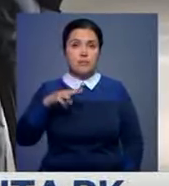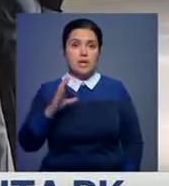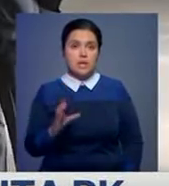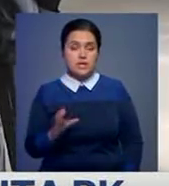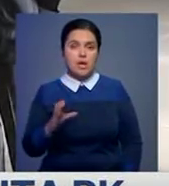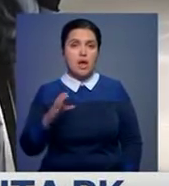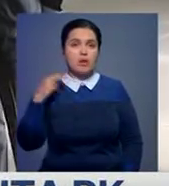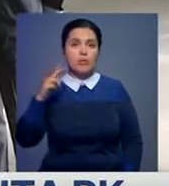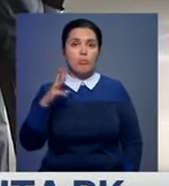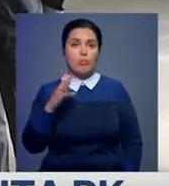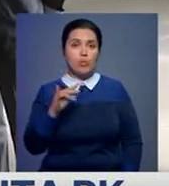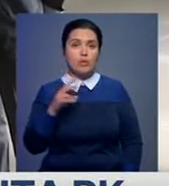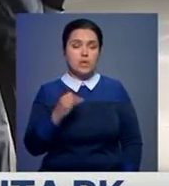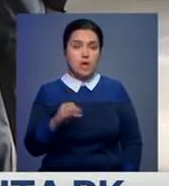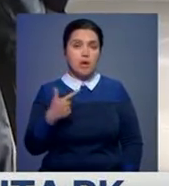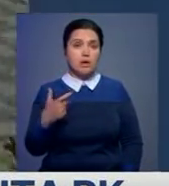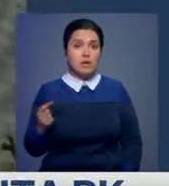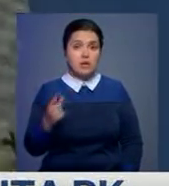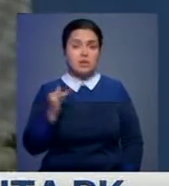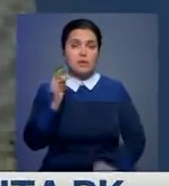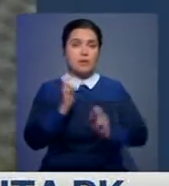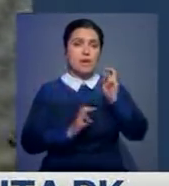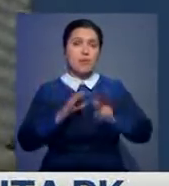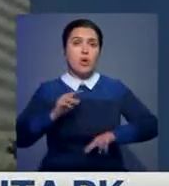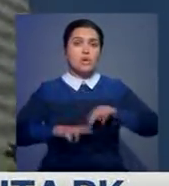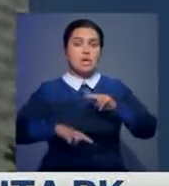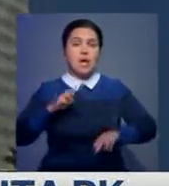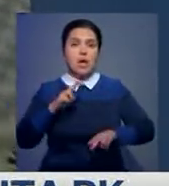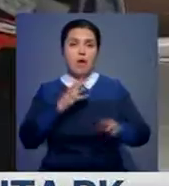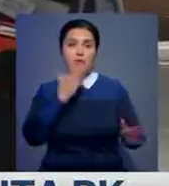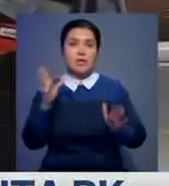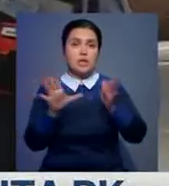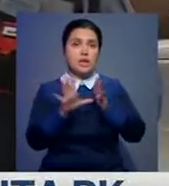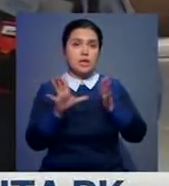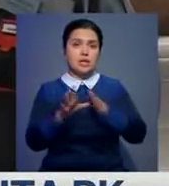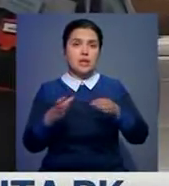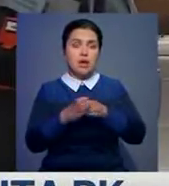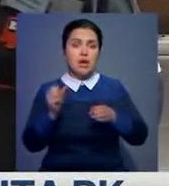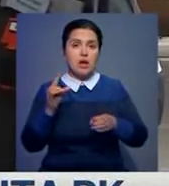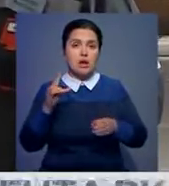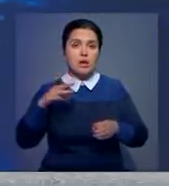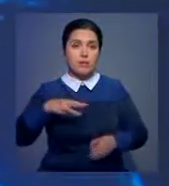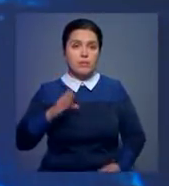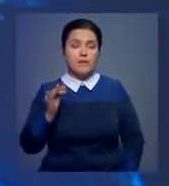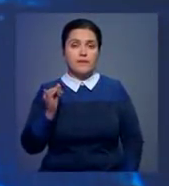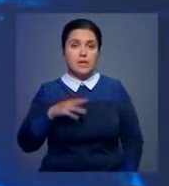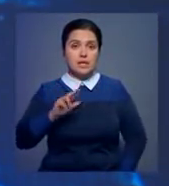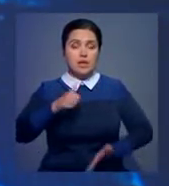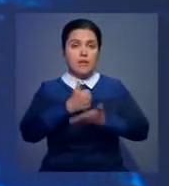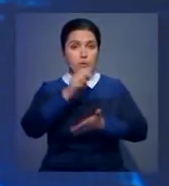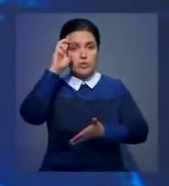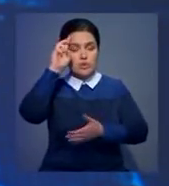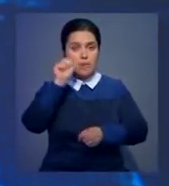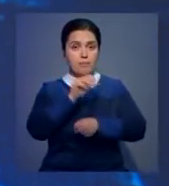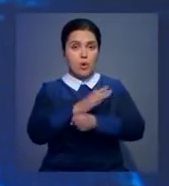СНПС «Актобе Мунайгаз» и предприятия по строительству ветроэлектростанции «АРМ Винд». Глава государства поручил